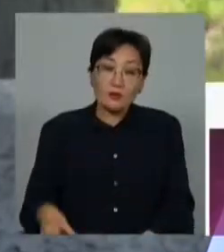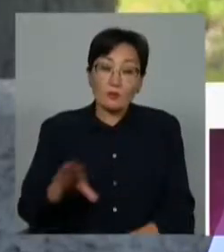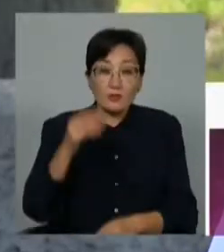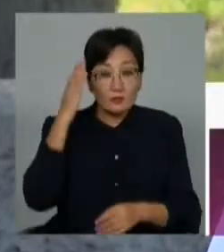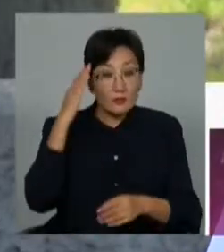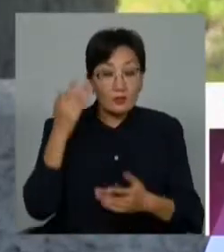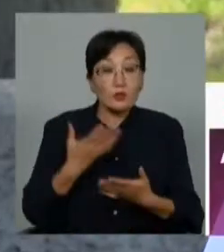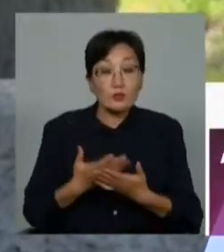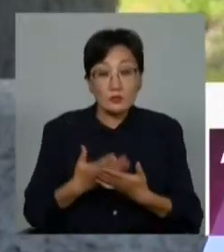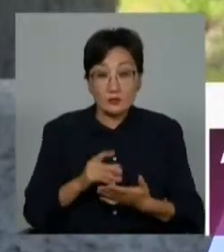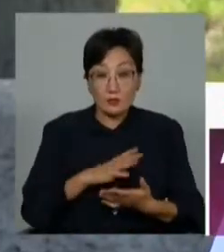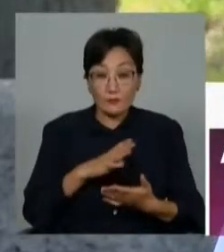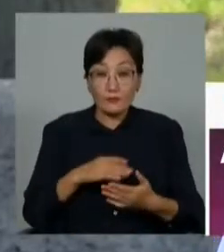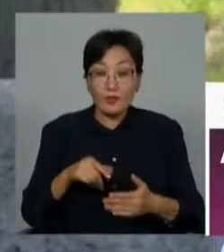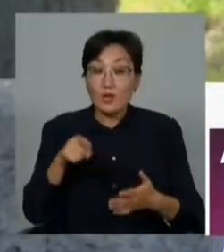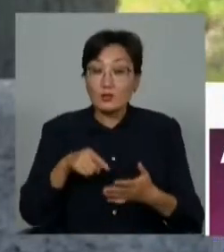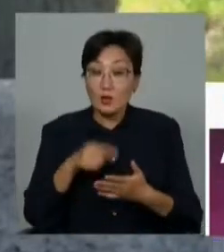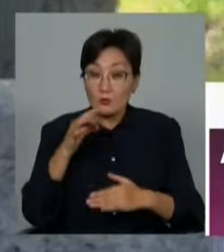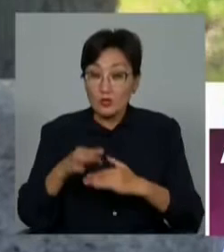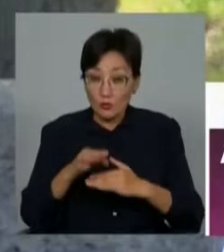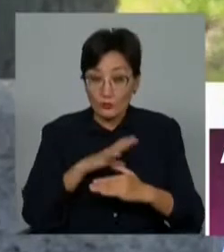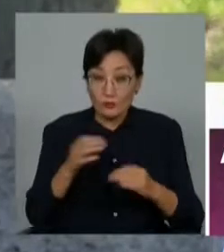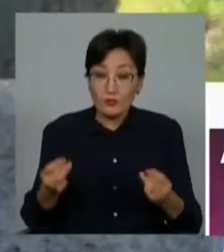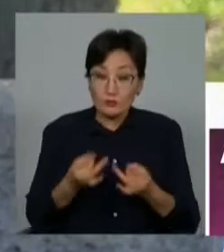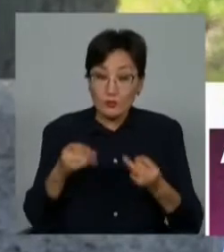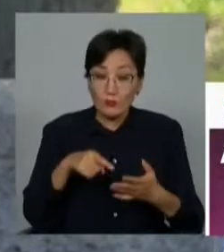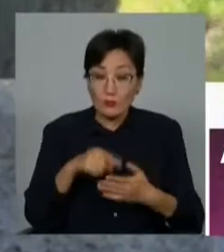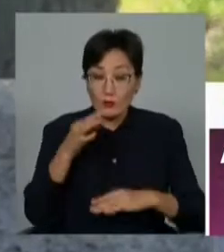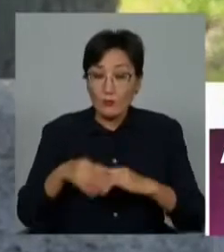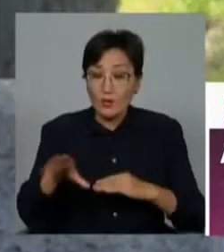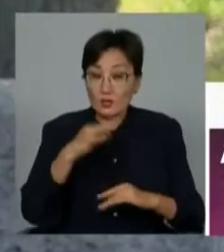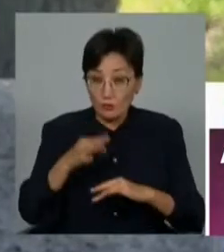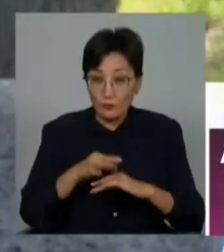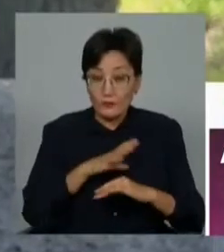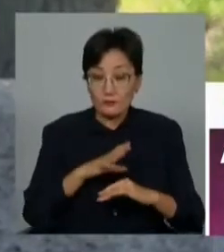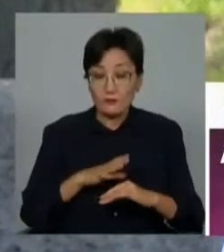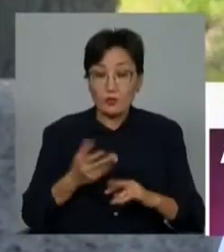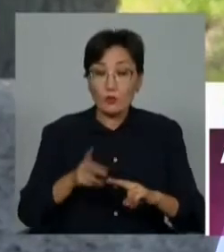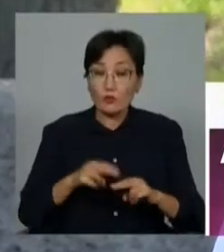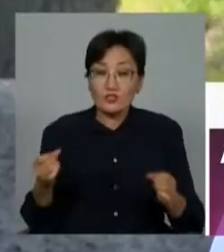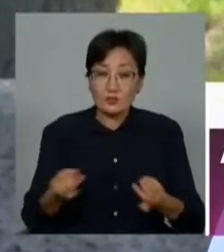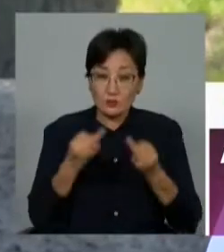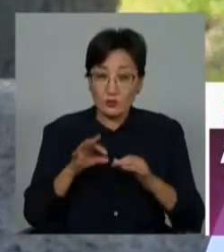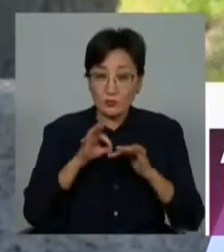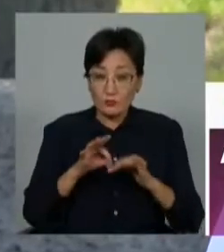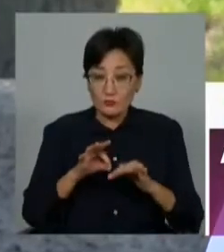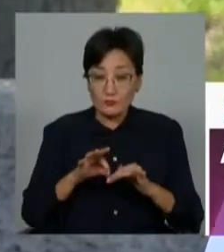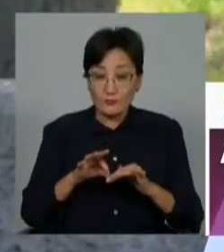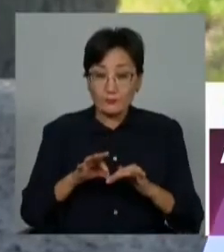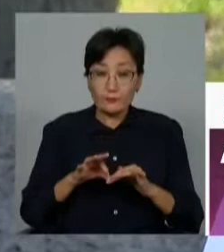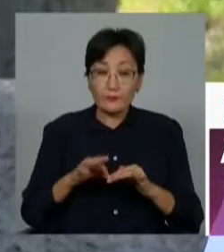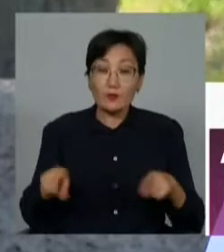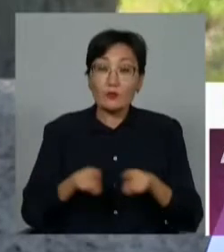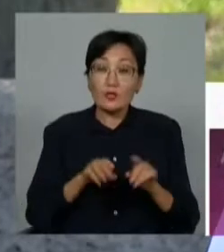таланттарын көрсетті, викториналық сұрақтар болды, барлығына жауап берді, өте қызықты өтті.